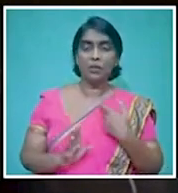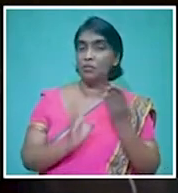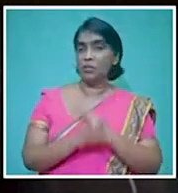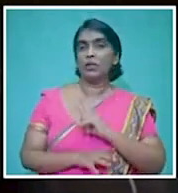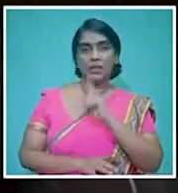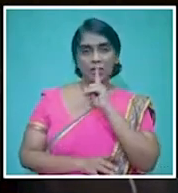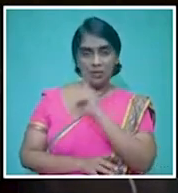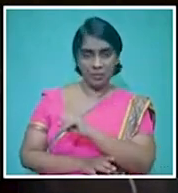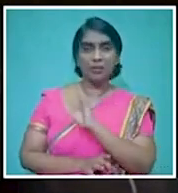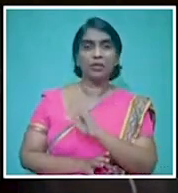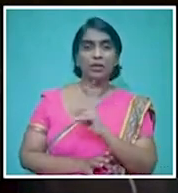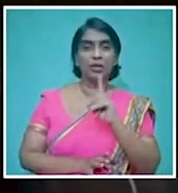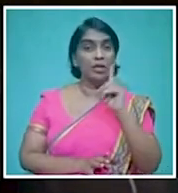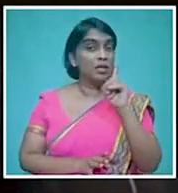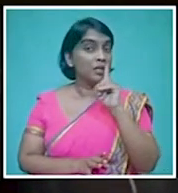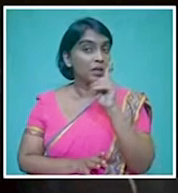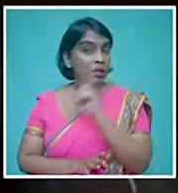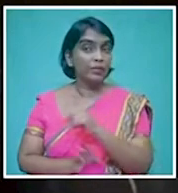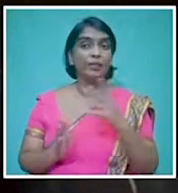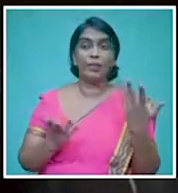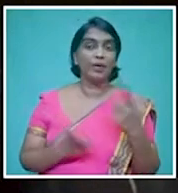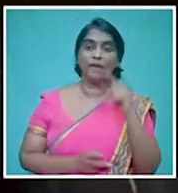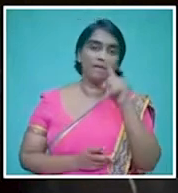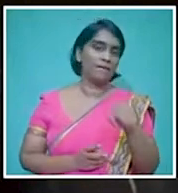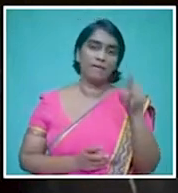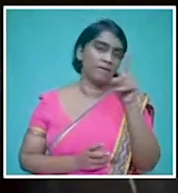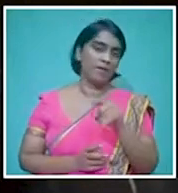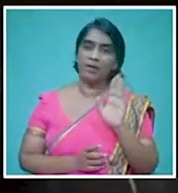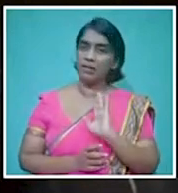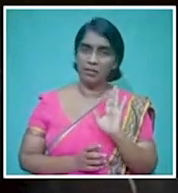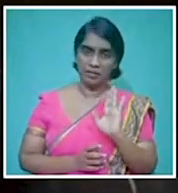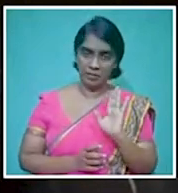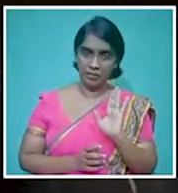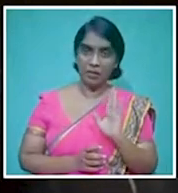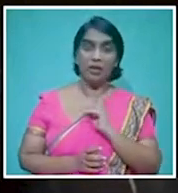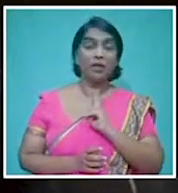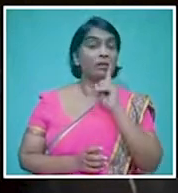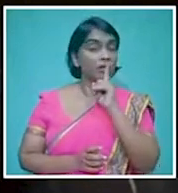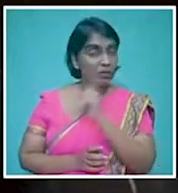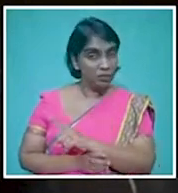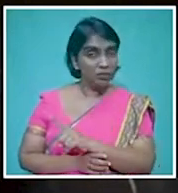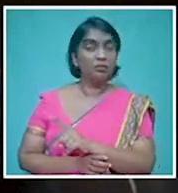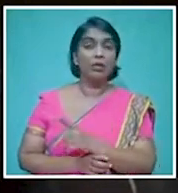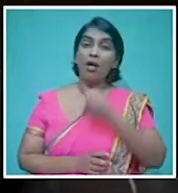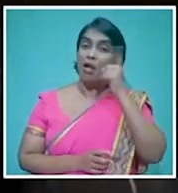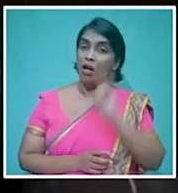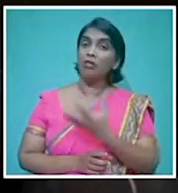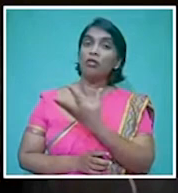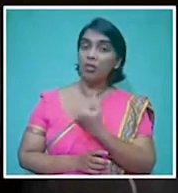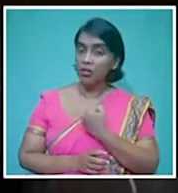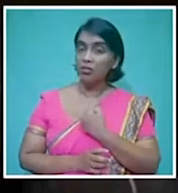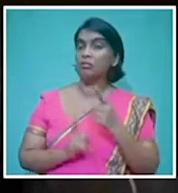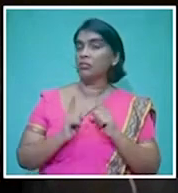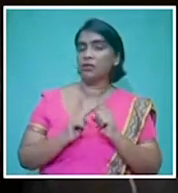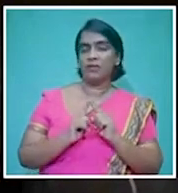යුතුයි කියලා. හැබැයි දැනුම් නොදීම වරදක් නොවේ සහ දැනුම් දීමත් අවසර ගැනීමත් අතර